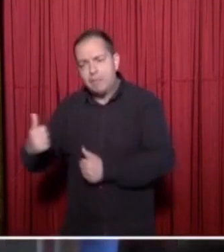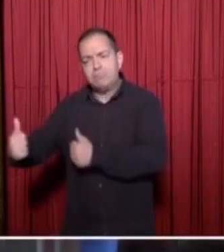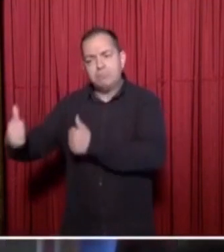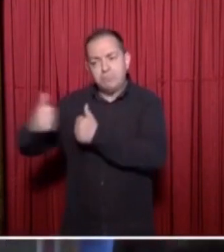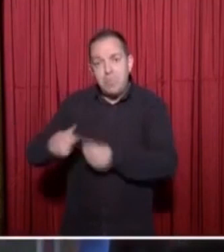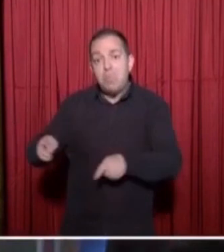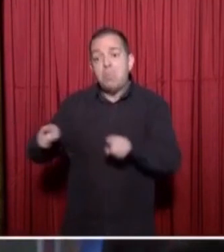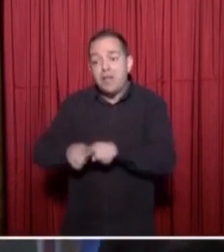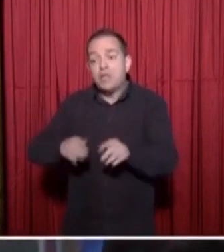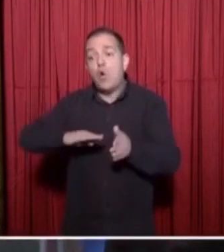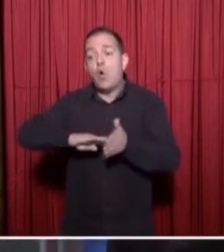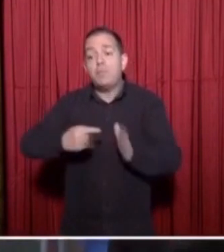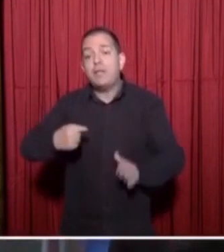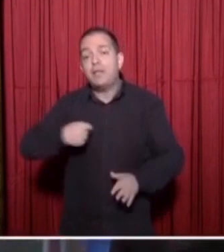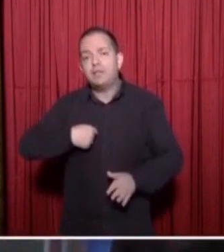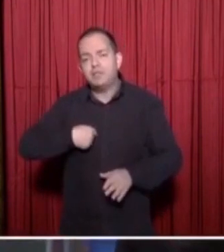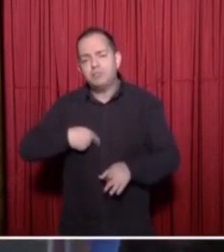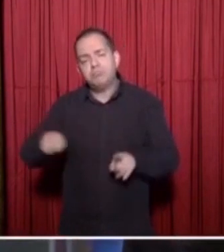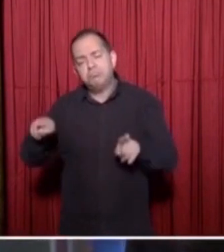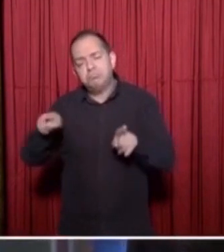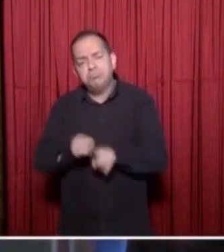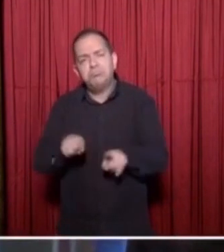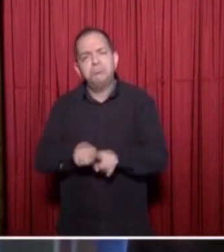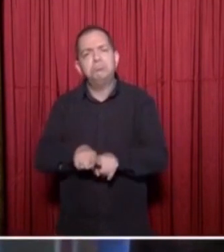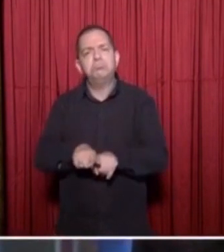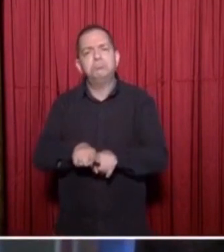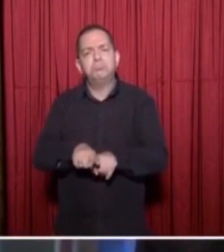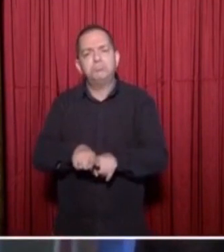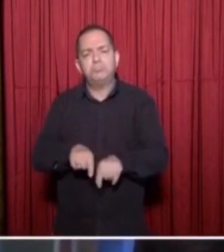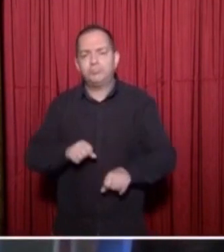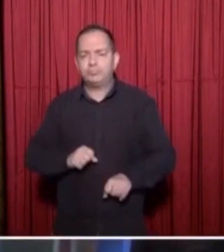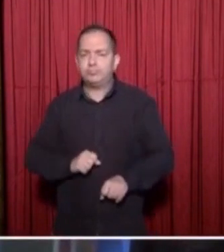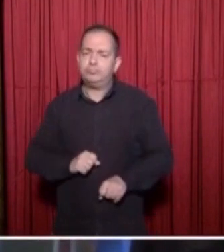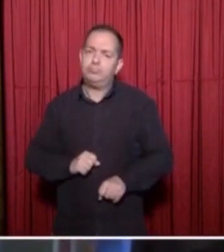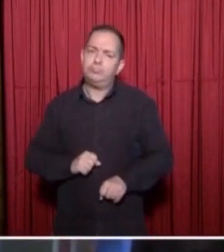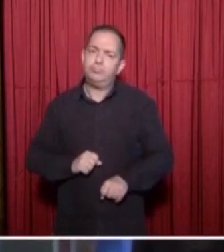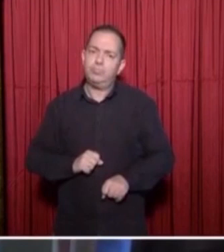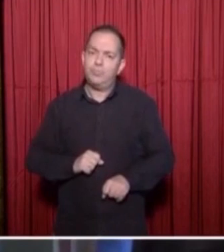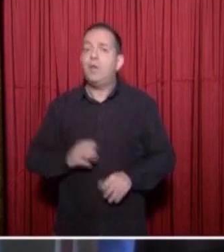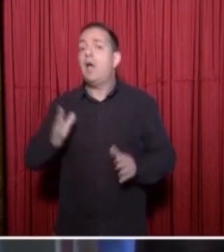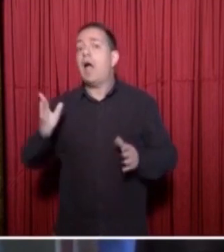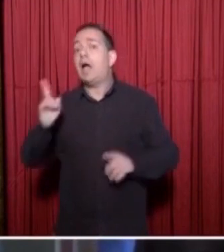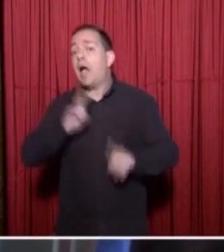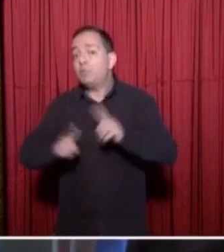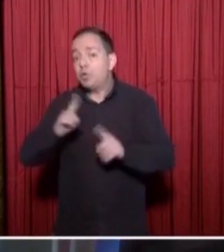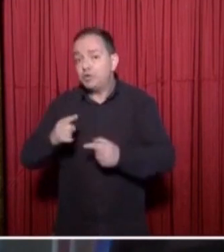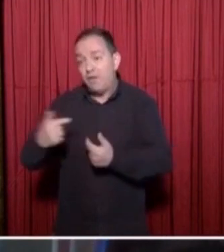ο διάκονος, ο εμός, έστε. Και αν της εμή